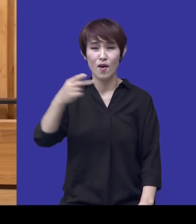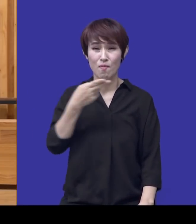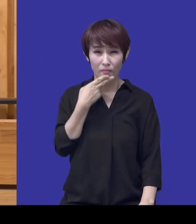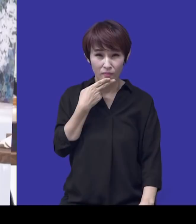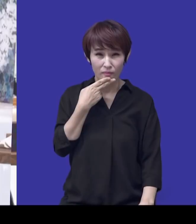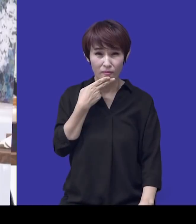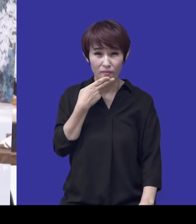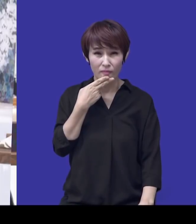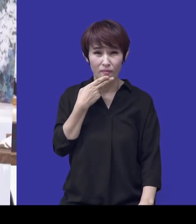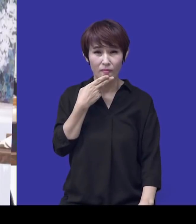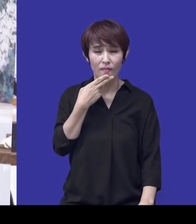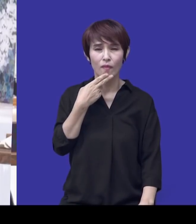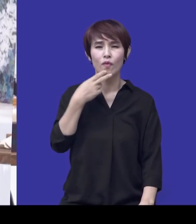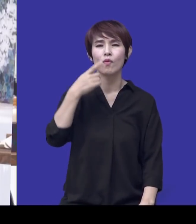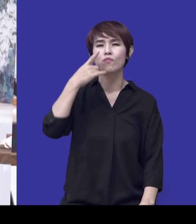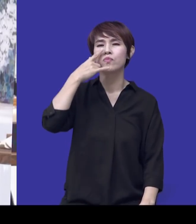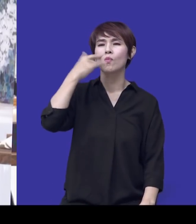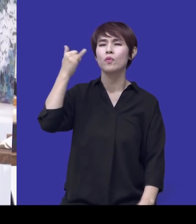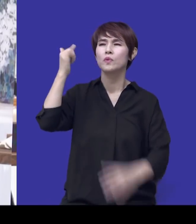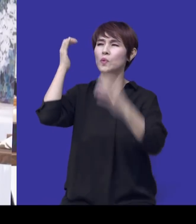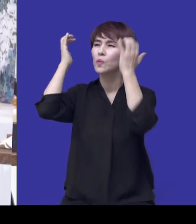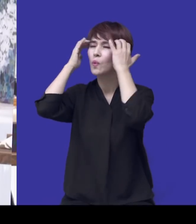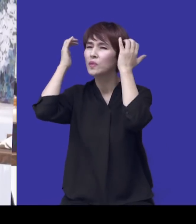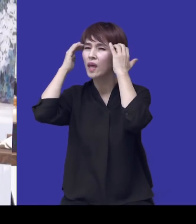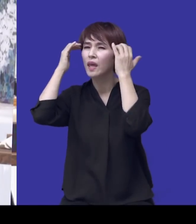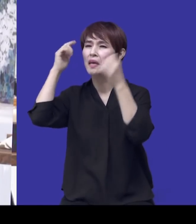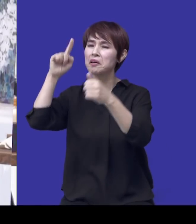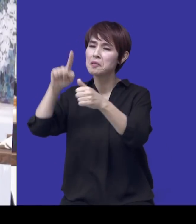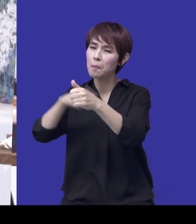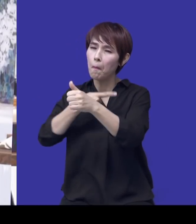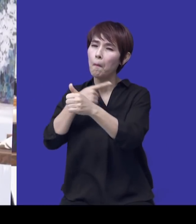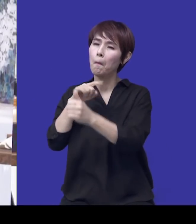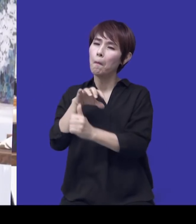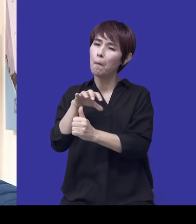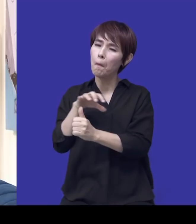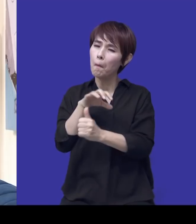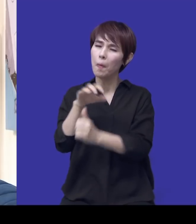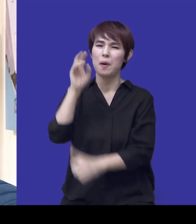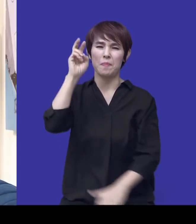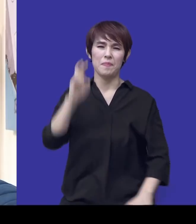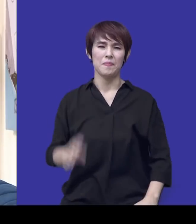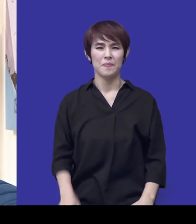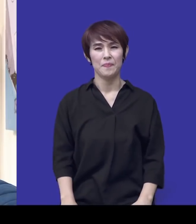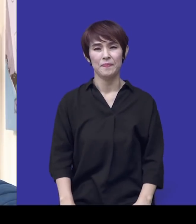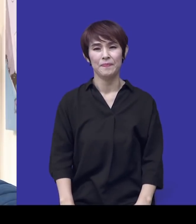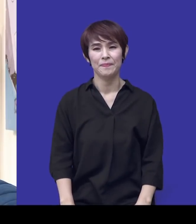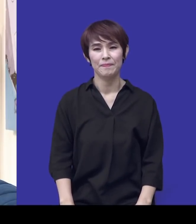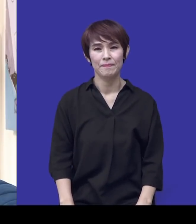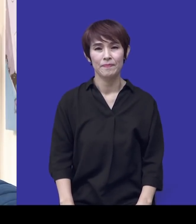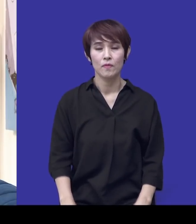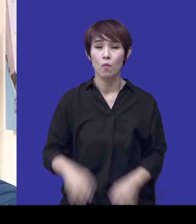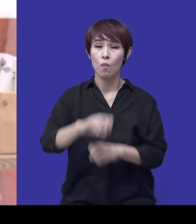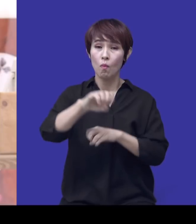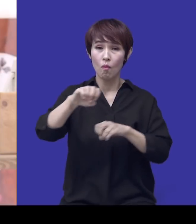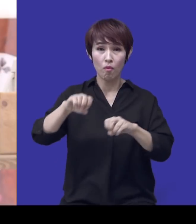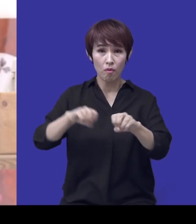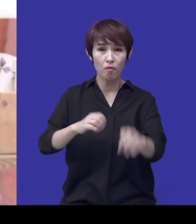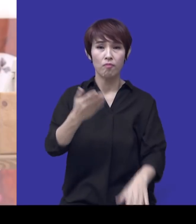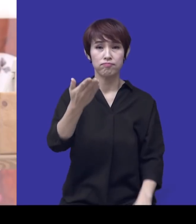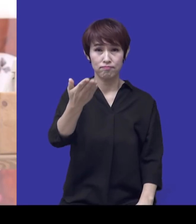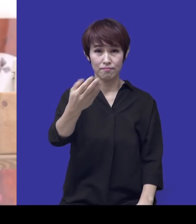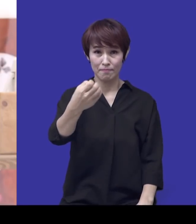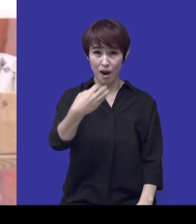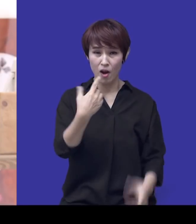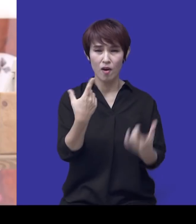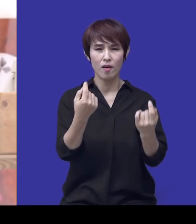맞아요. 그냥 부모님이 고생하신 거고 그렇죠. 근데 그 그늘 안에 있었을 것 같아요. 맞아요. 컴플렉스는 더 커져가고 네. 근데 오히려 본인이